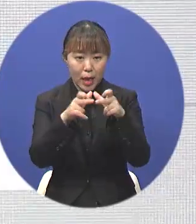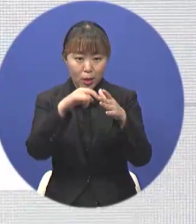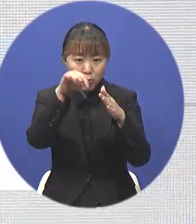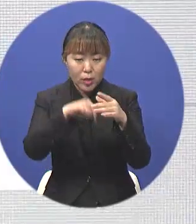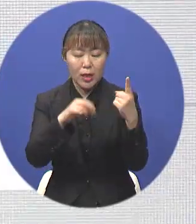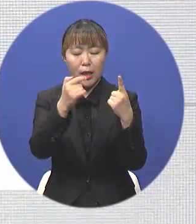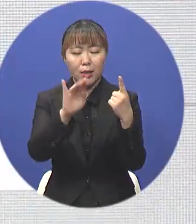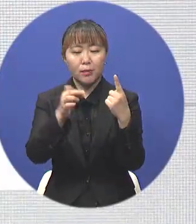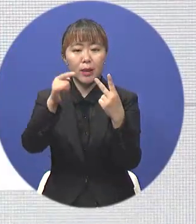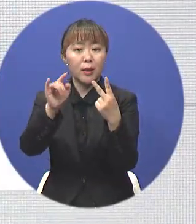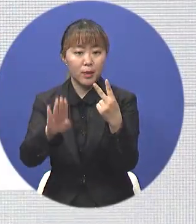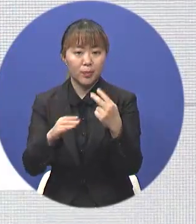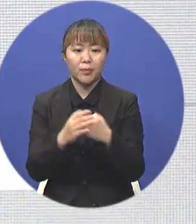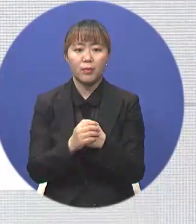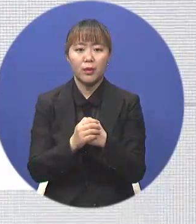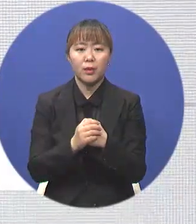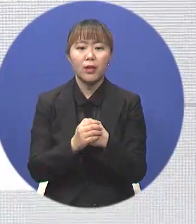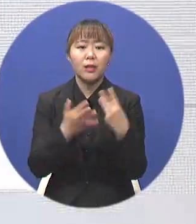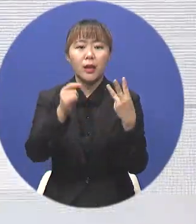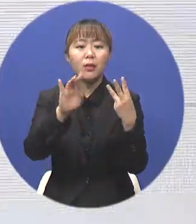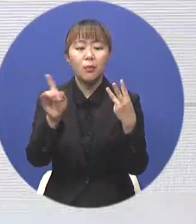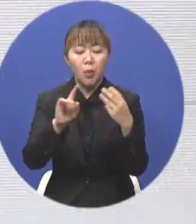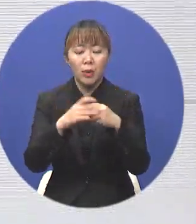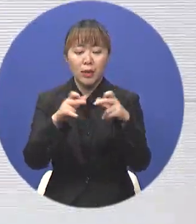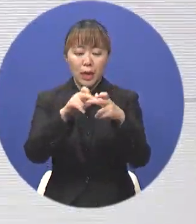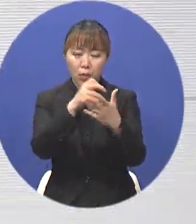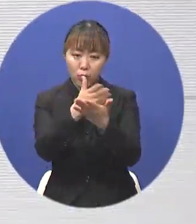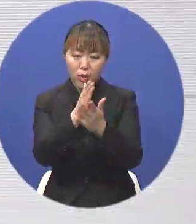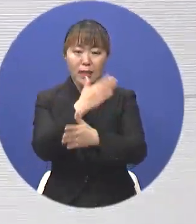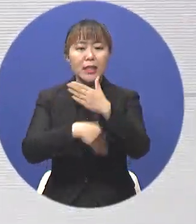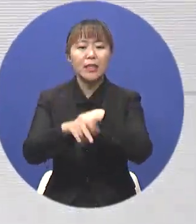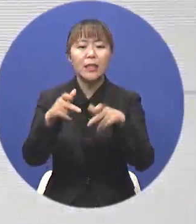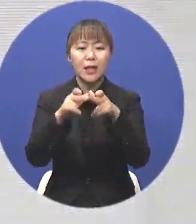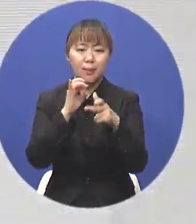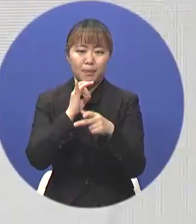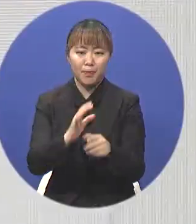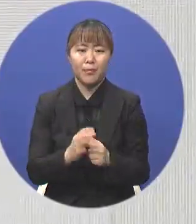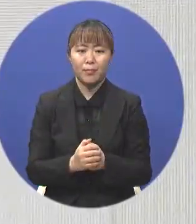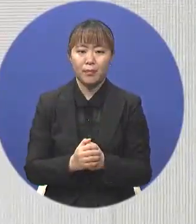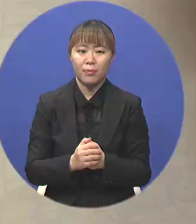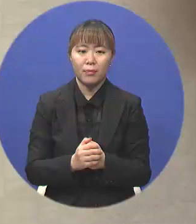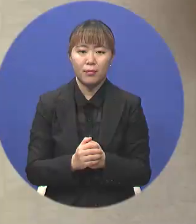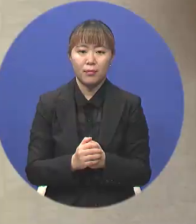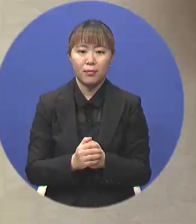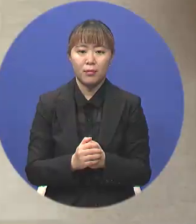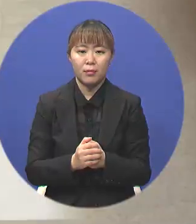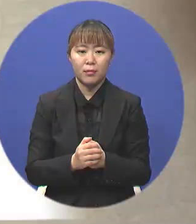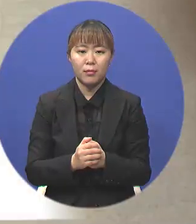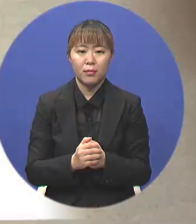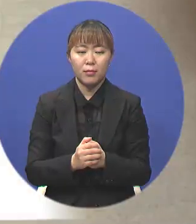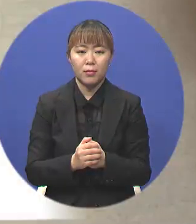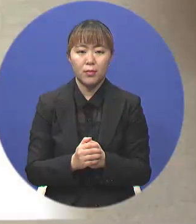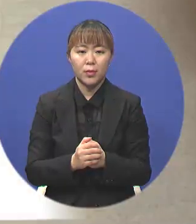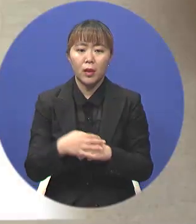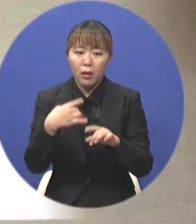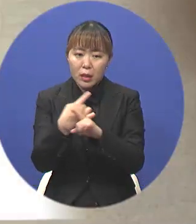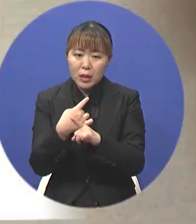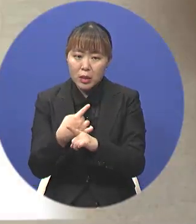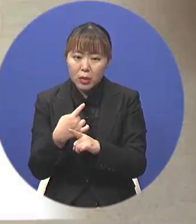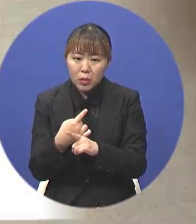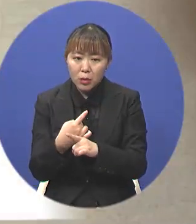등급 1, 2등급이며 상급은 장애 유형 중 지체장애뿐입니다. 지금 말